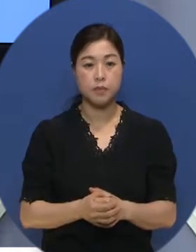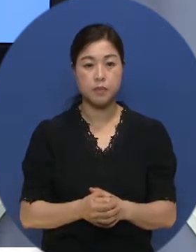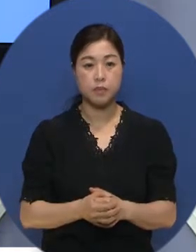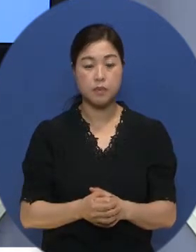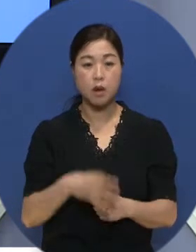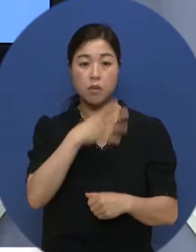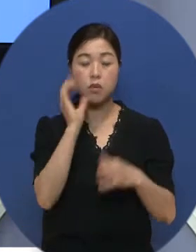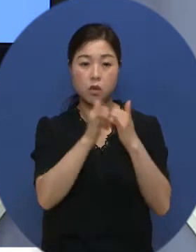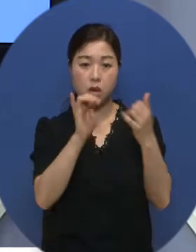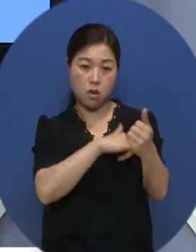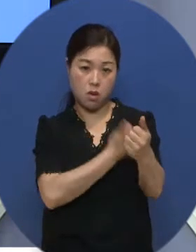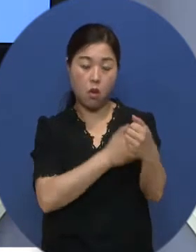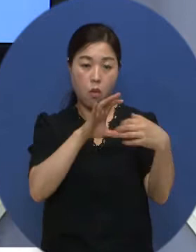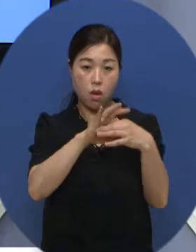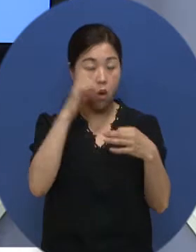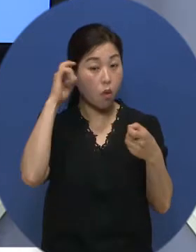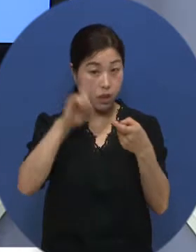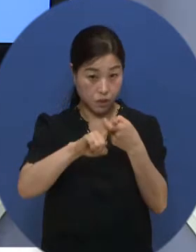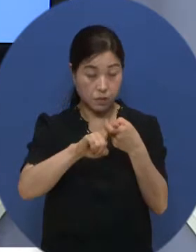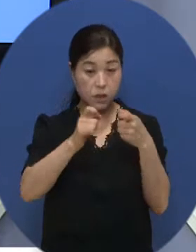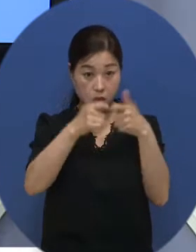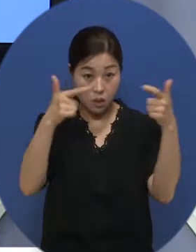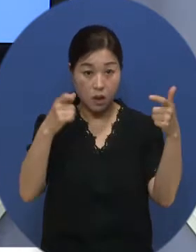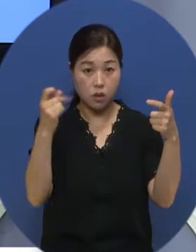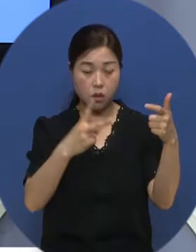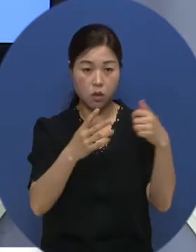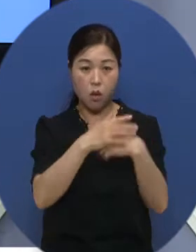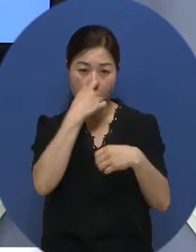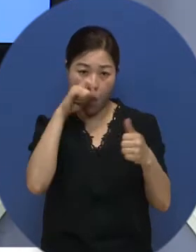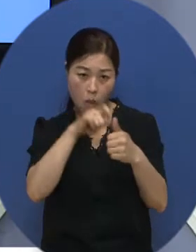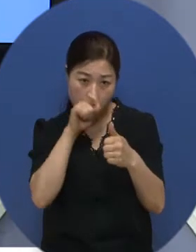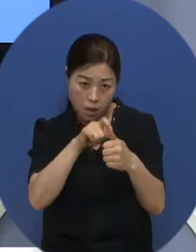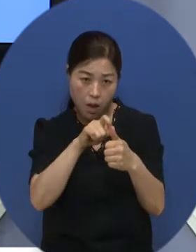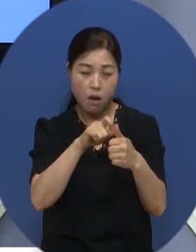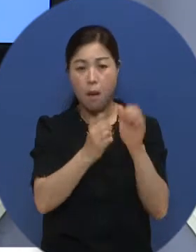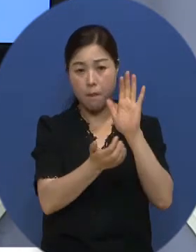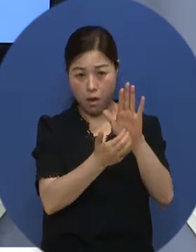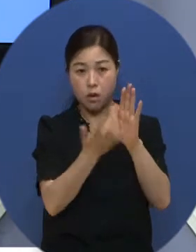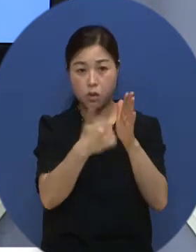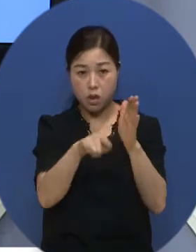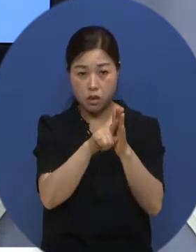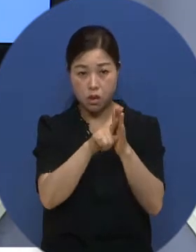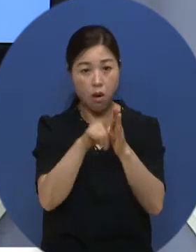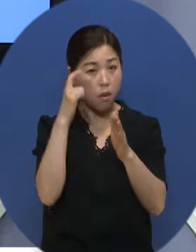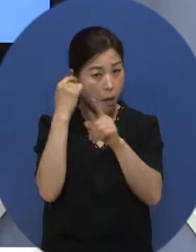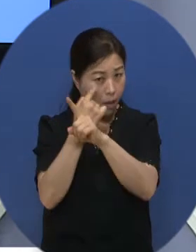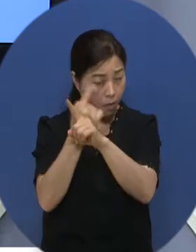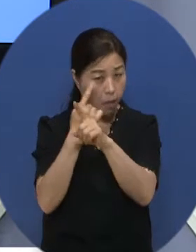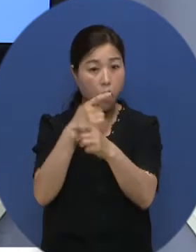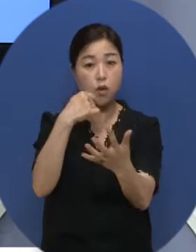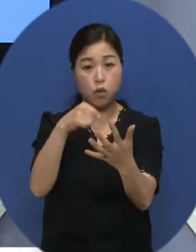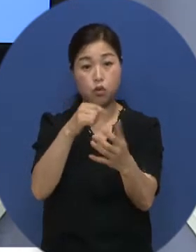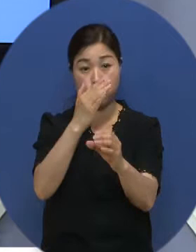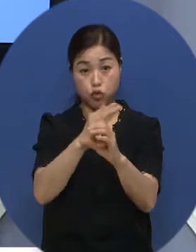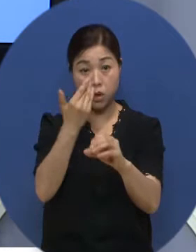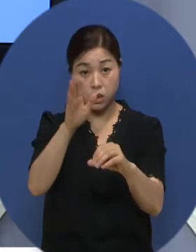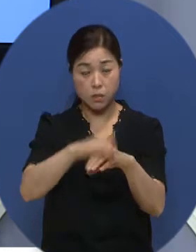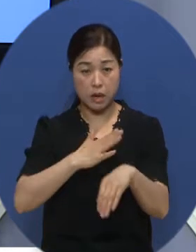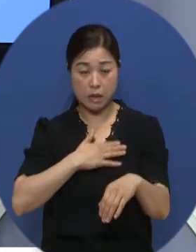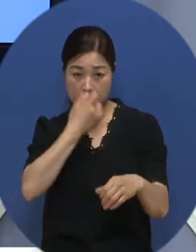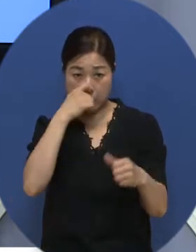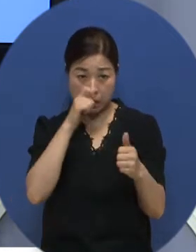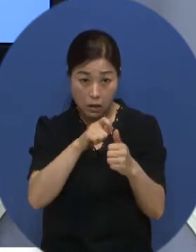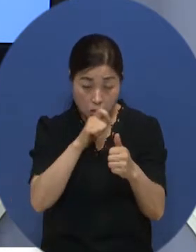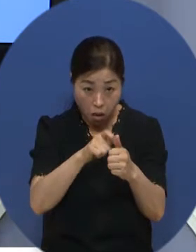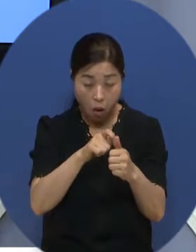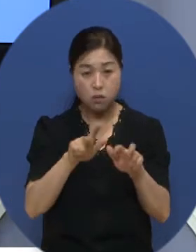매년 노인 인권에 대한 관심을 넓히고 학대 행위를 예방하고자 인식개선 교육을 시행하고 있지만 정서적 학대는 오히려